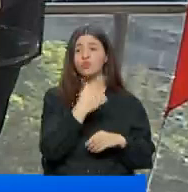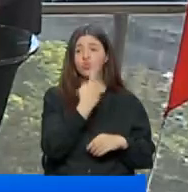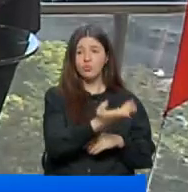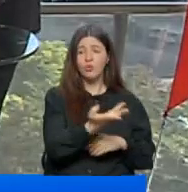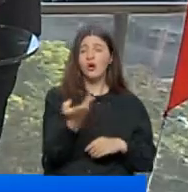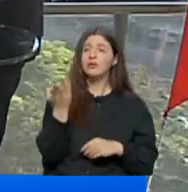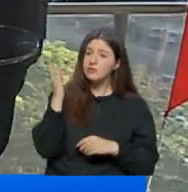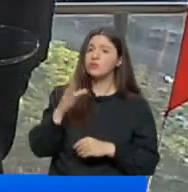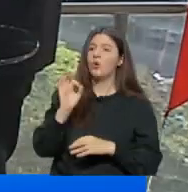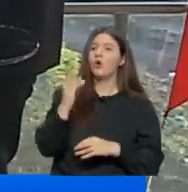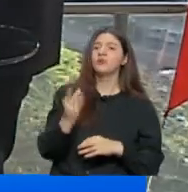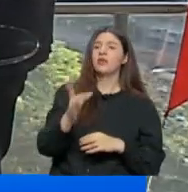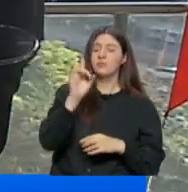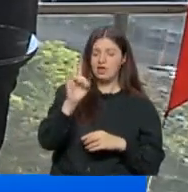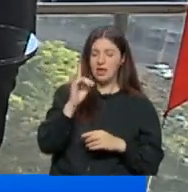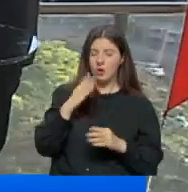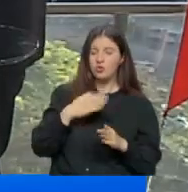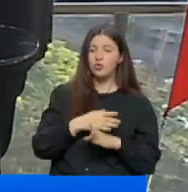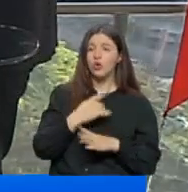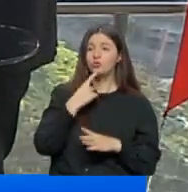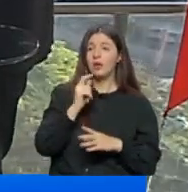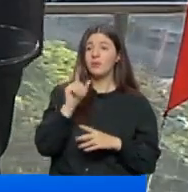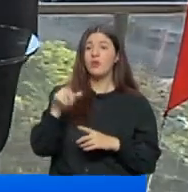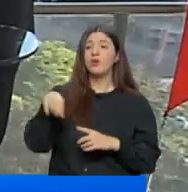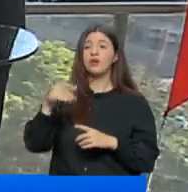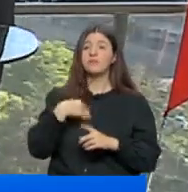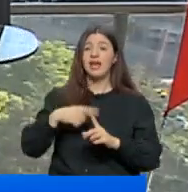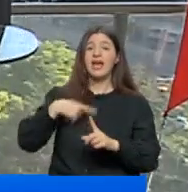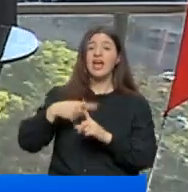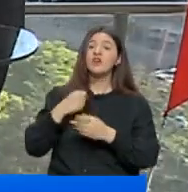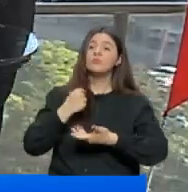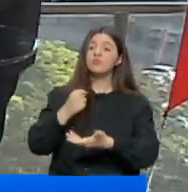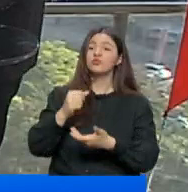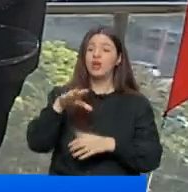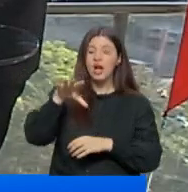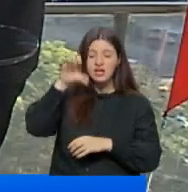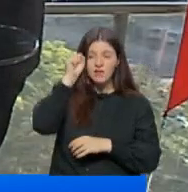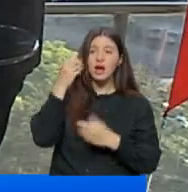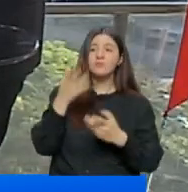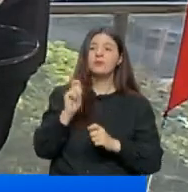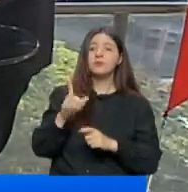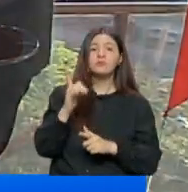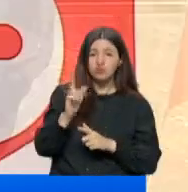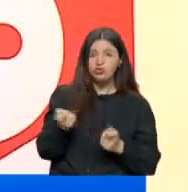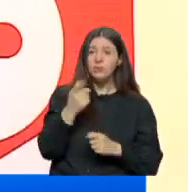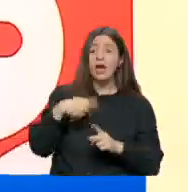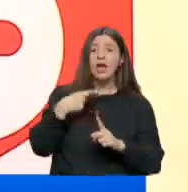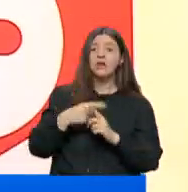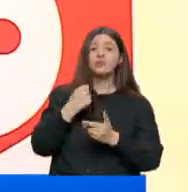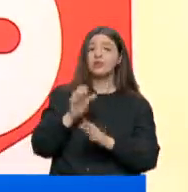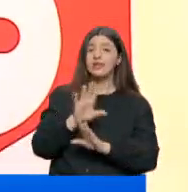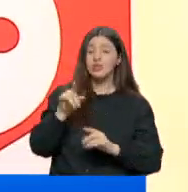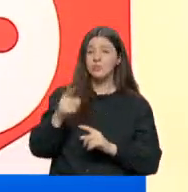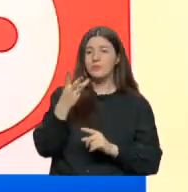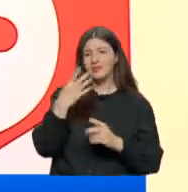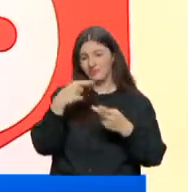Keşke öyle olsaydı. Bakın bir kere doğru kullanmak lazım. Onlar bize ek bütçe kavramını kabul ettirmeye çalışıyorlar ama ortada bir ek bütçe yok. Birkaç açıdan